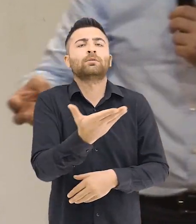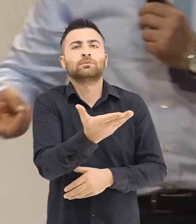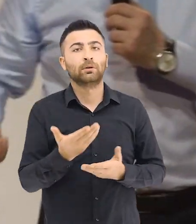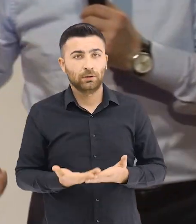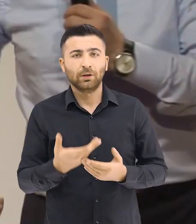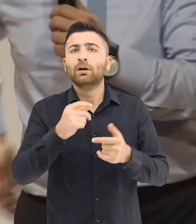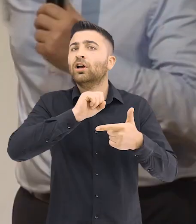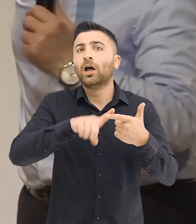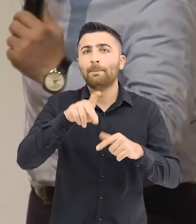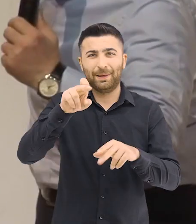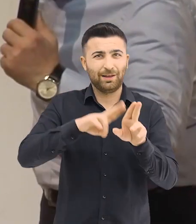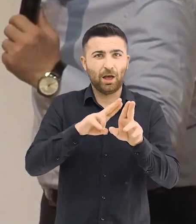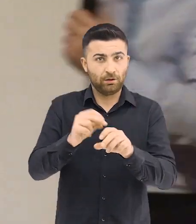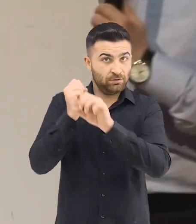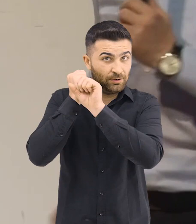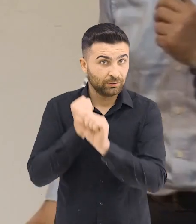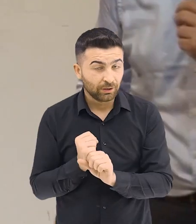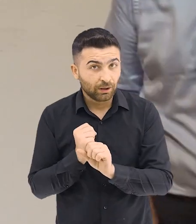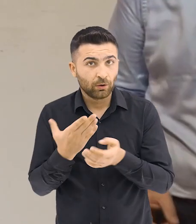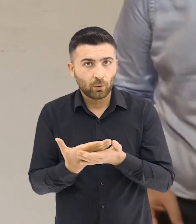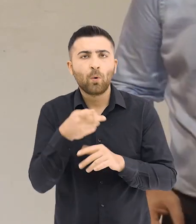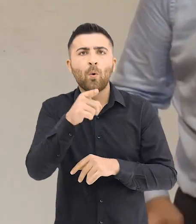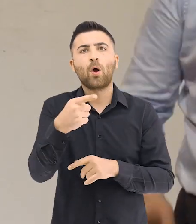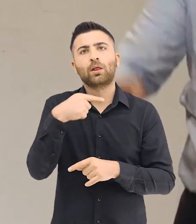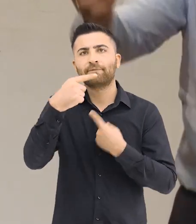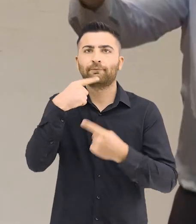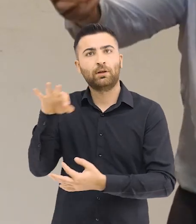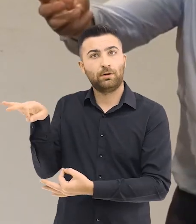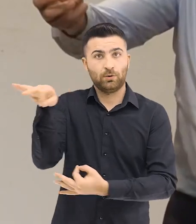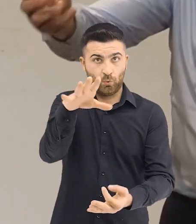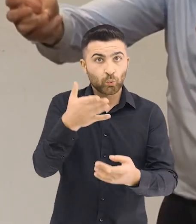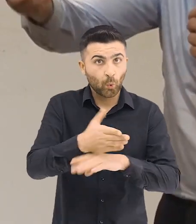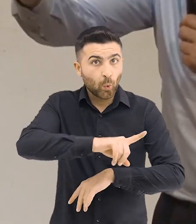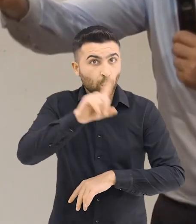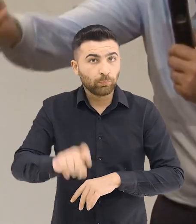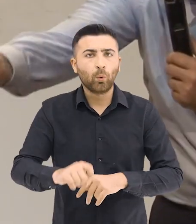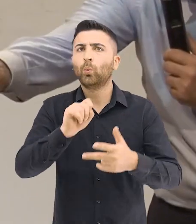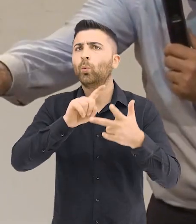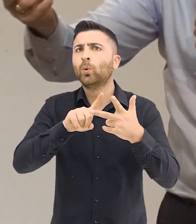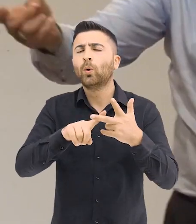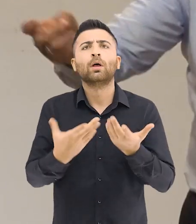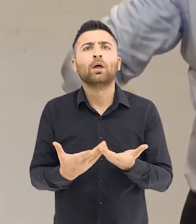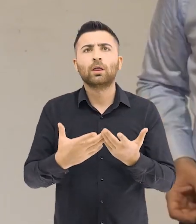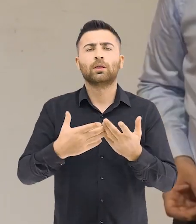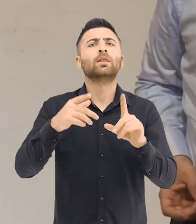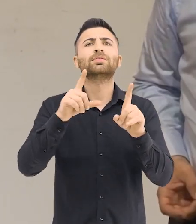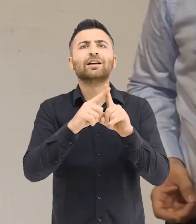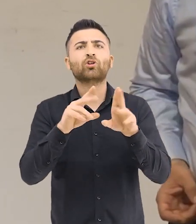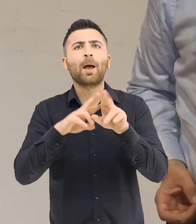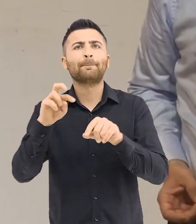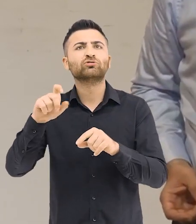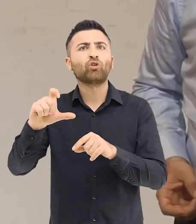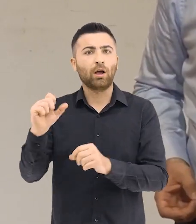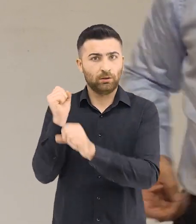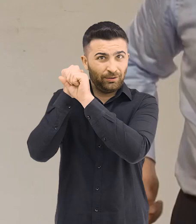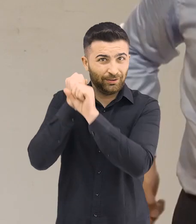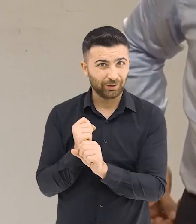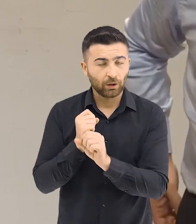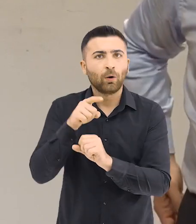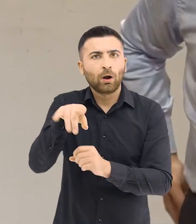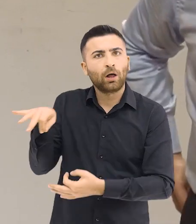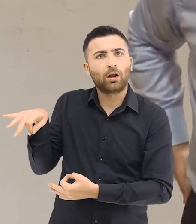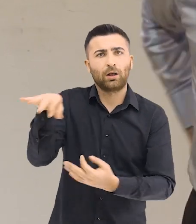İki, PKK'yı sırtında taşıyacaksın, onun sözcülüğünü yapacaksın, doğru mu? Üç, YHKPC'yi